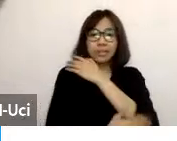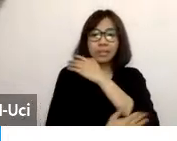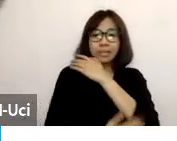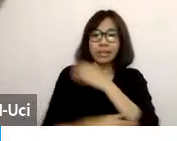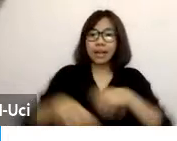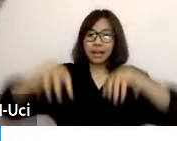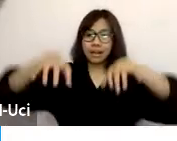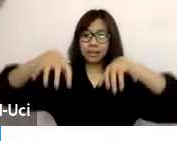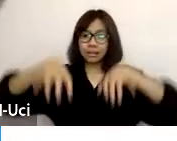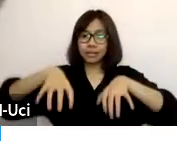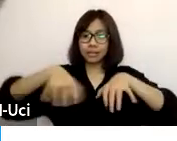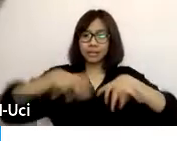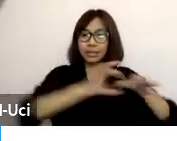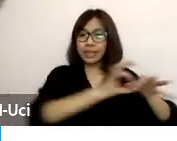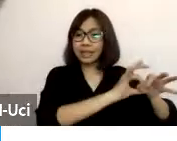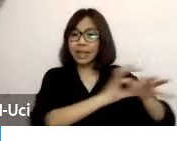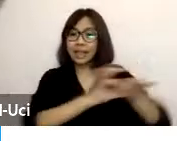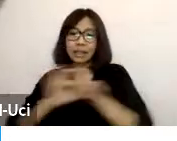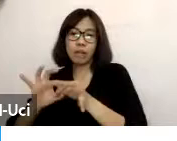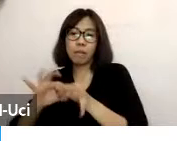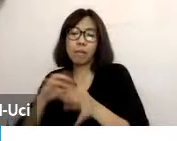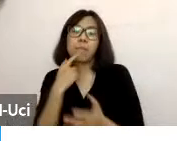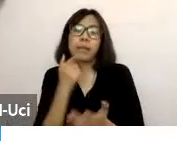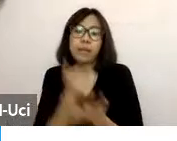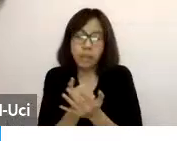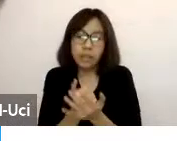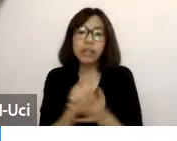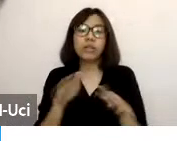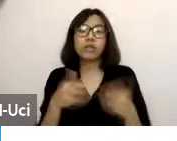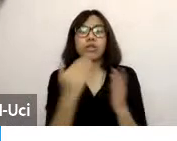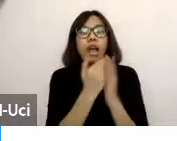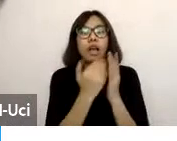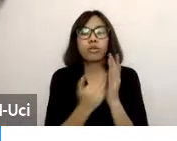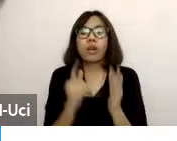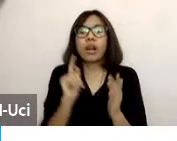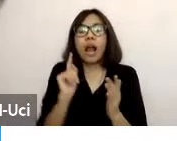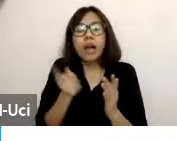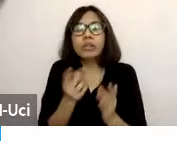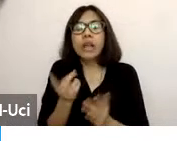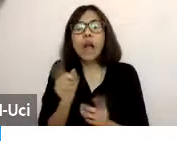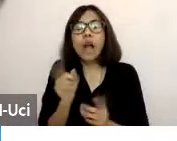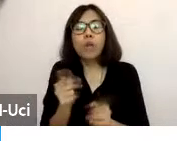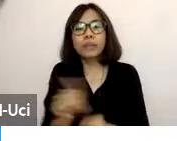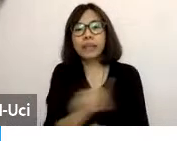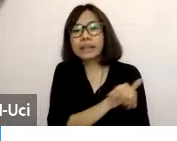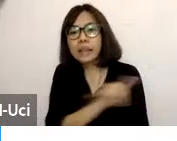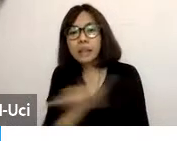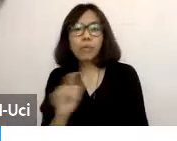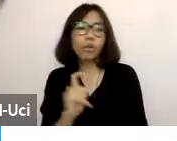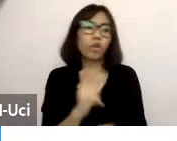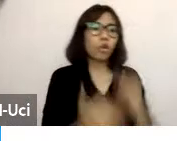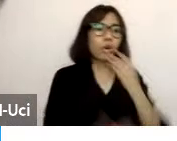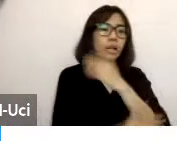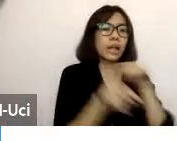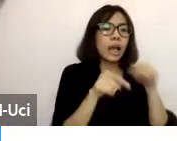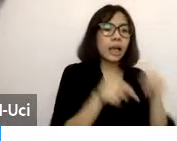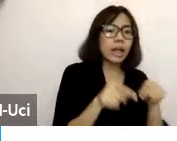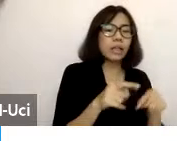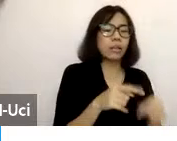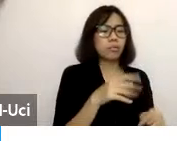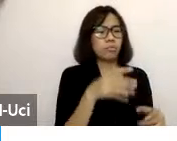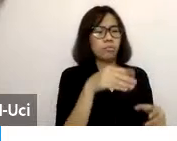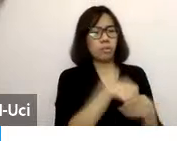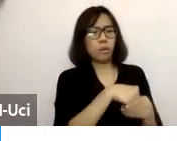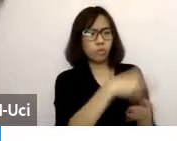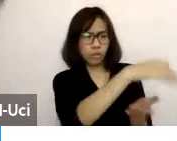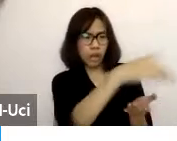kesetaraan kompatibilitas antar regulasi juga penting karena jangan sampai ketika negara ini mengatakan gua ini bukan oh belum data pribadi